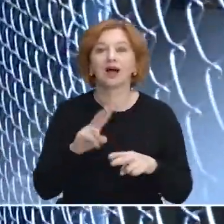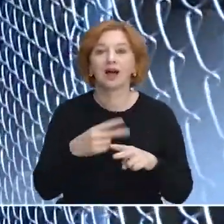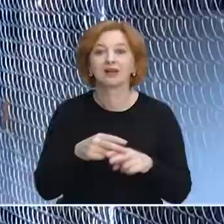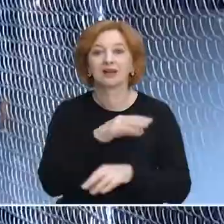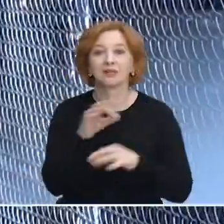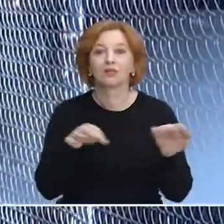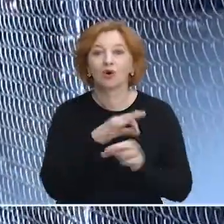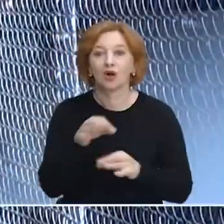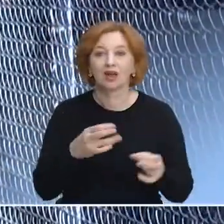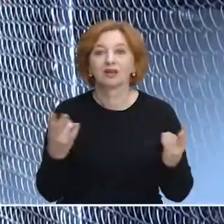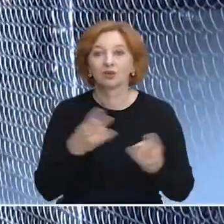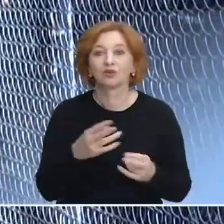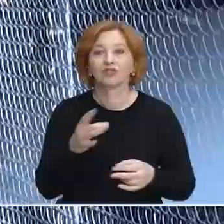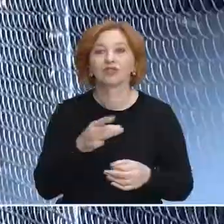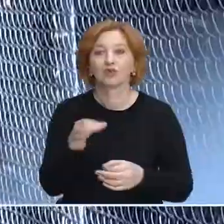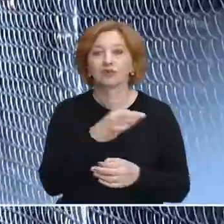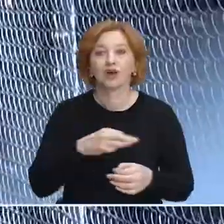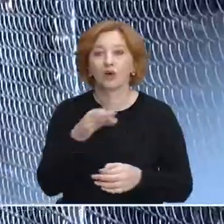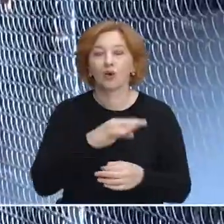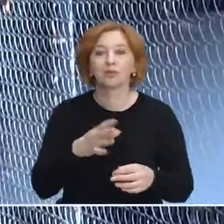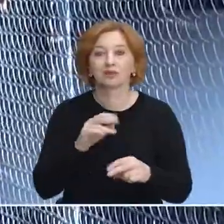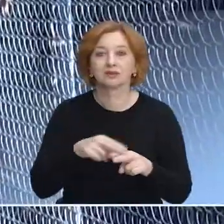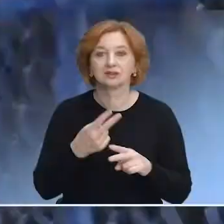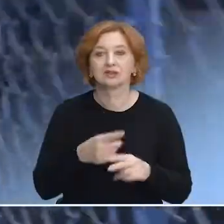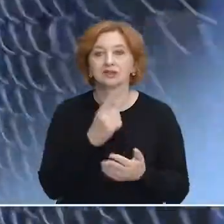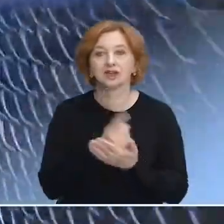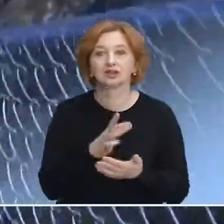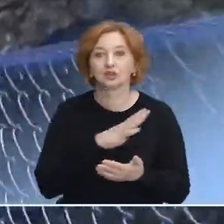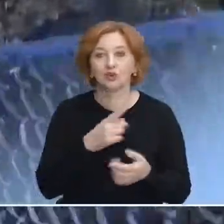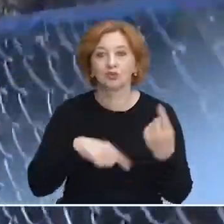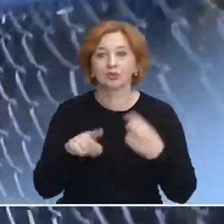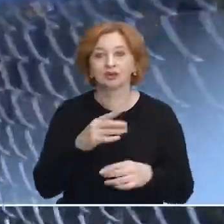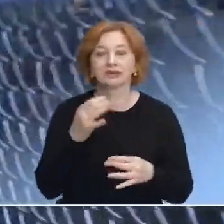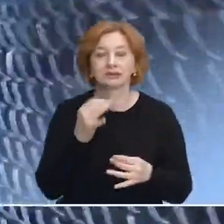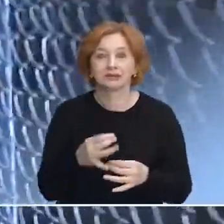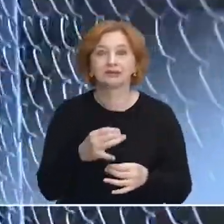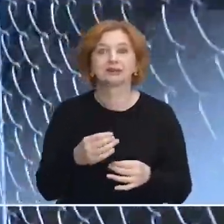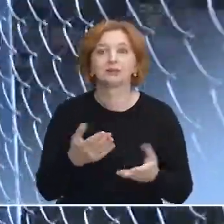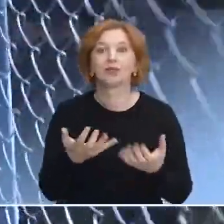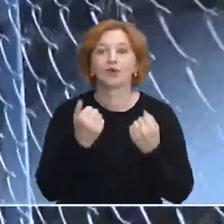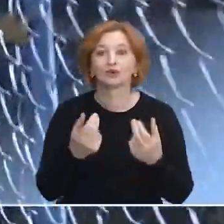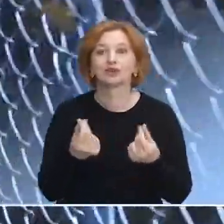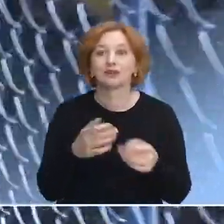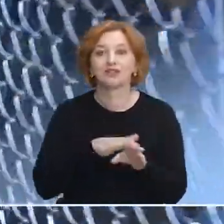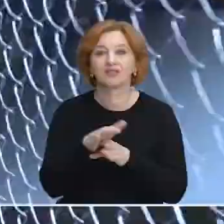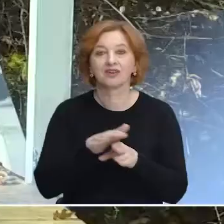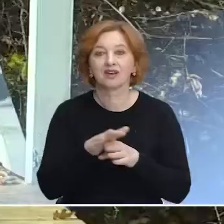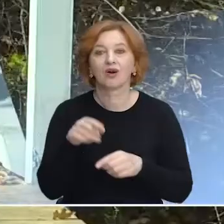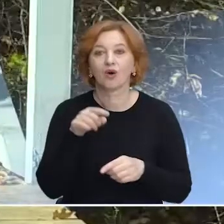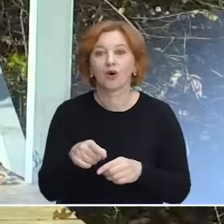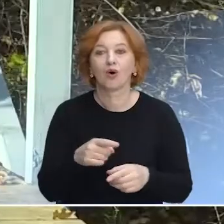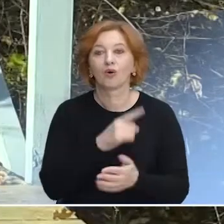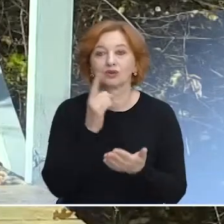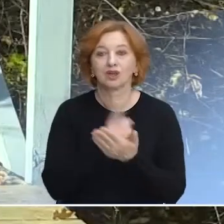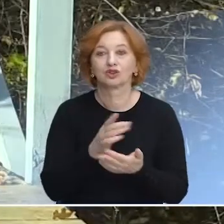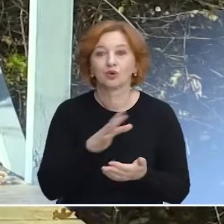с 20 другими городами из Ростовской области вошел в число лучших, что позволило получить средства на реализацию. Он был просто